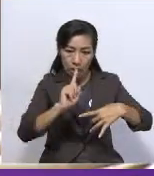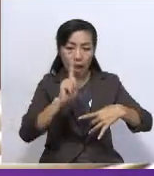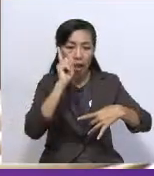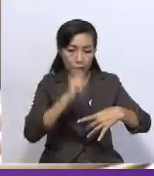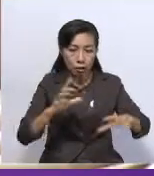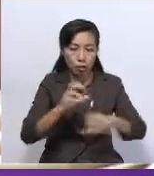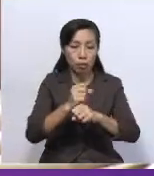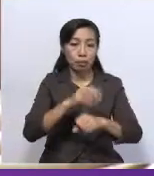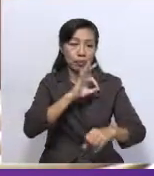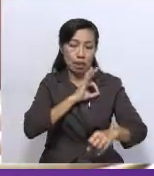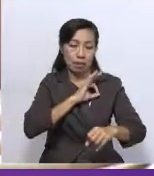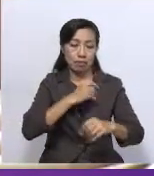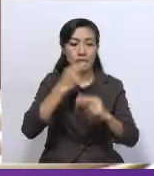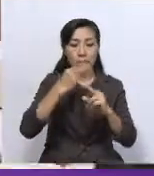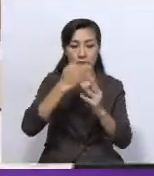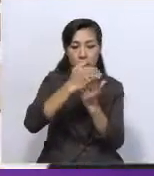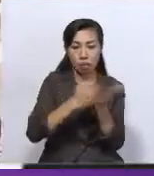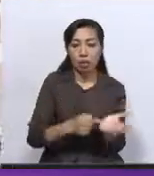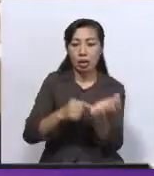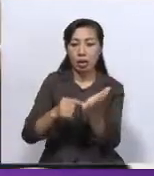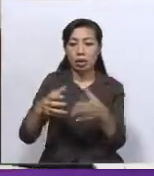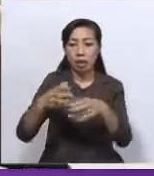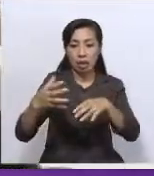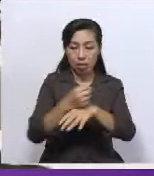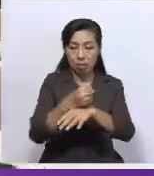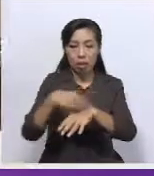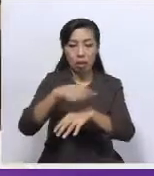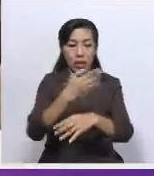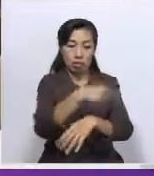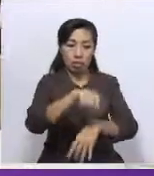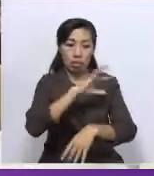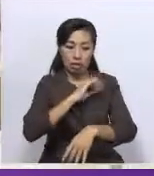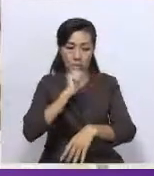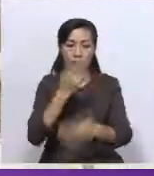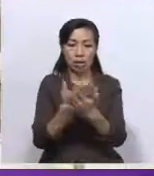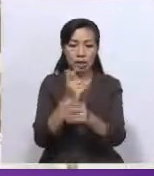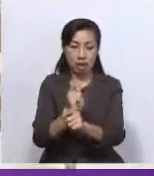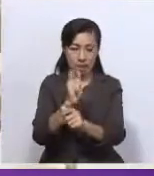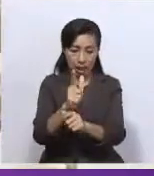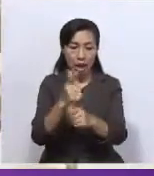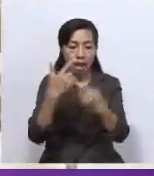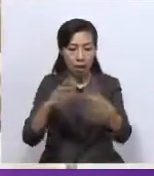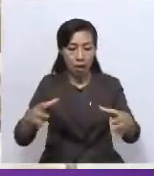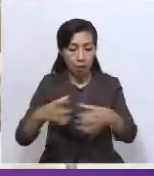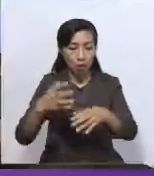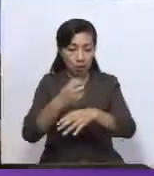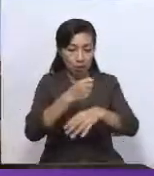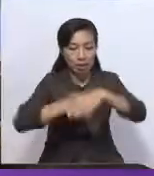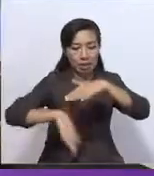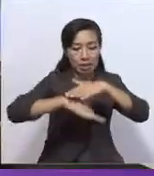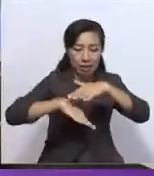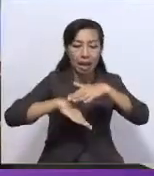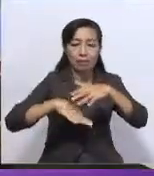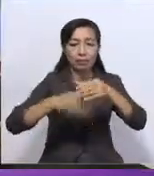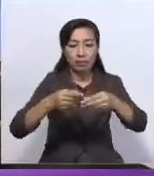สมาชิกกลับมายังพรรคการเมืองรวมถึงจ่ายเงินค่าบำรุงสมาชิกจากนั้นค่ะพรรคการเมืองก็จะรวบรวมหลักฐานแจ้งกลับม